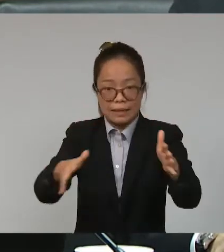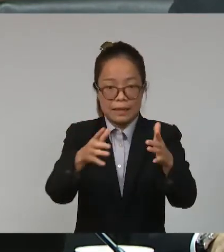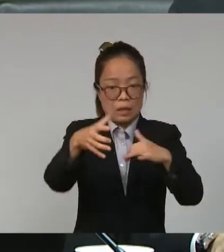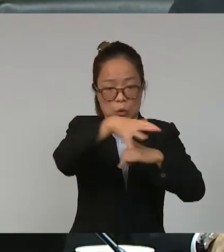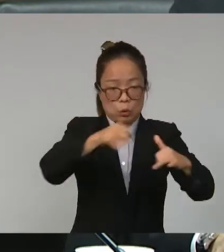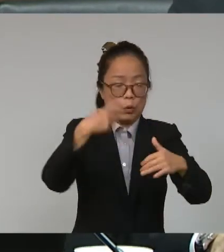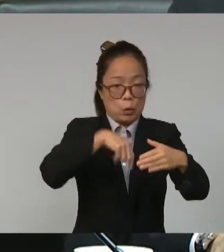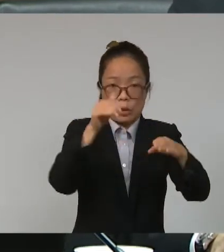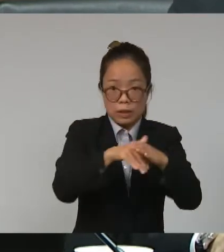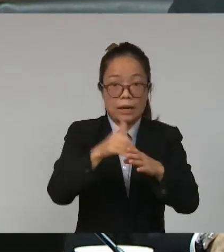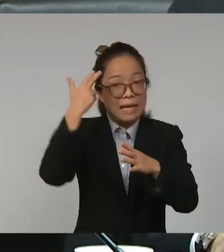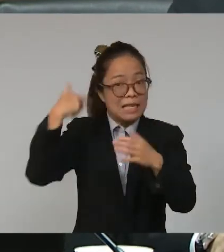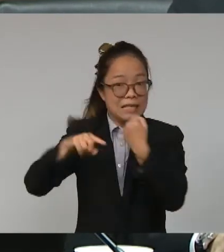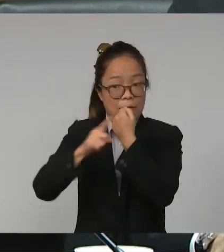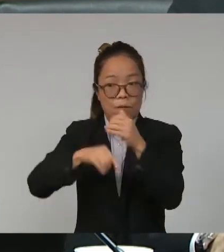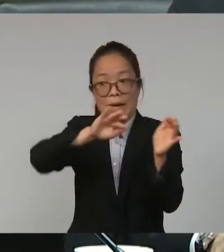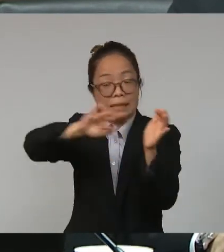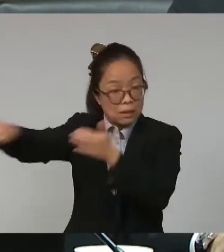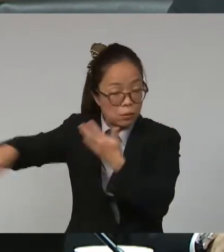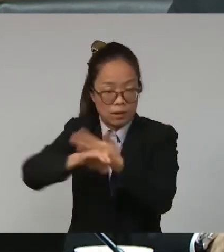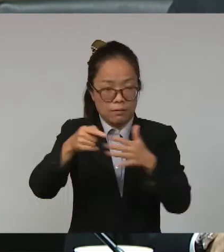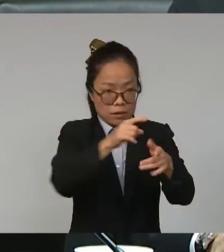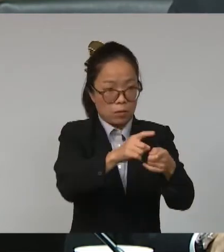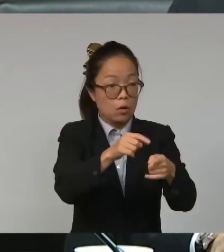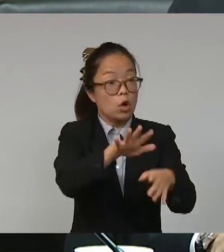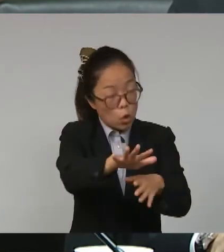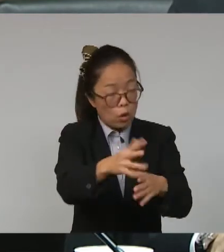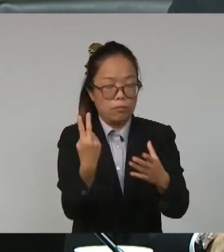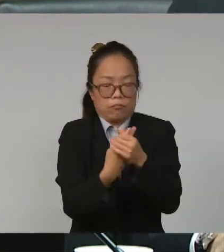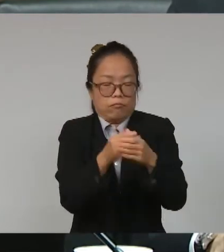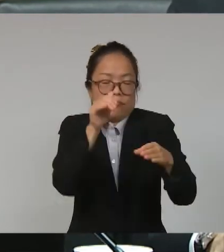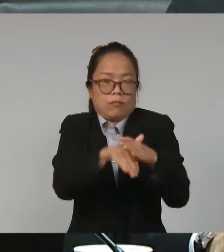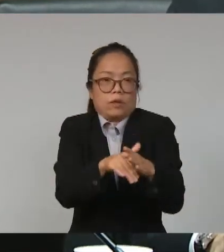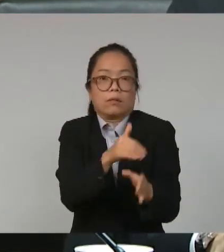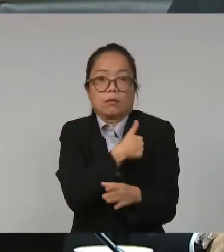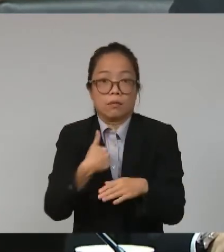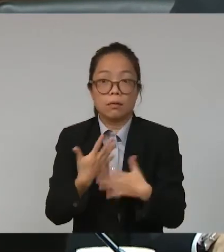选举时，除修宪公投外，公民投票应与该选举同日举